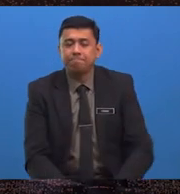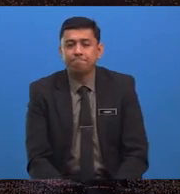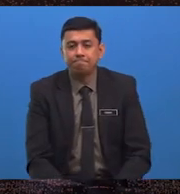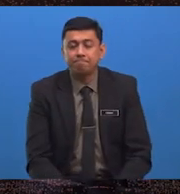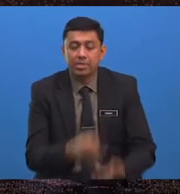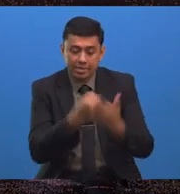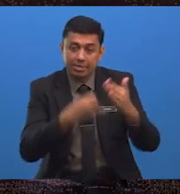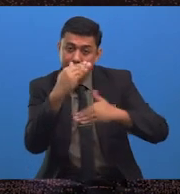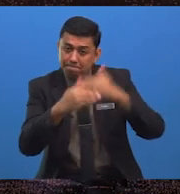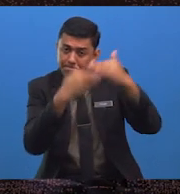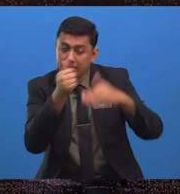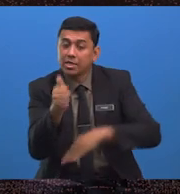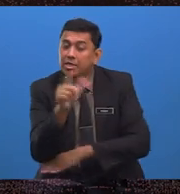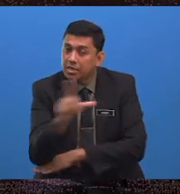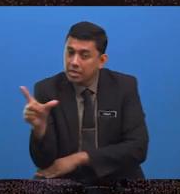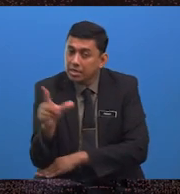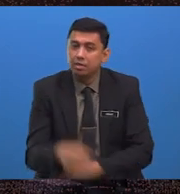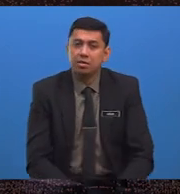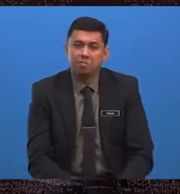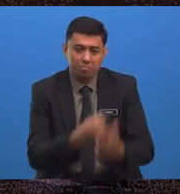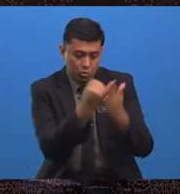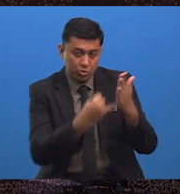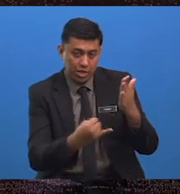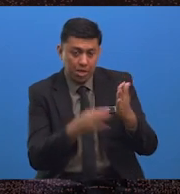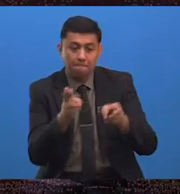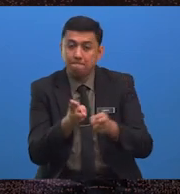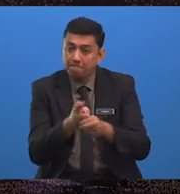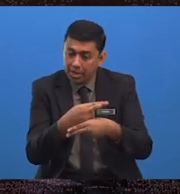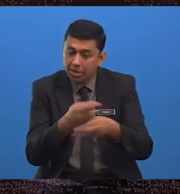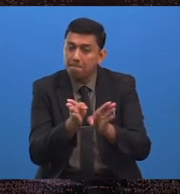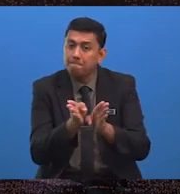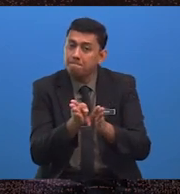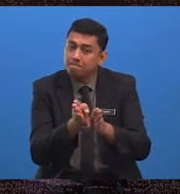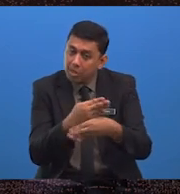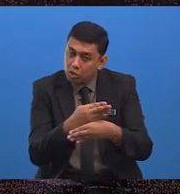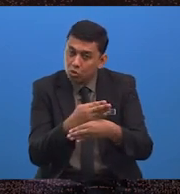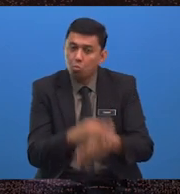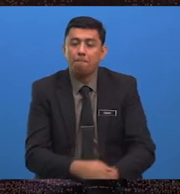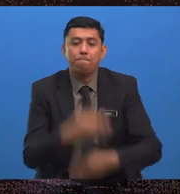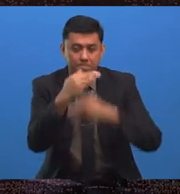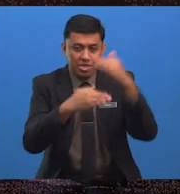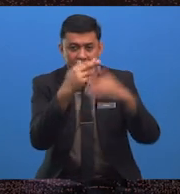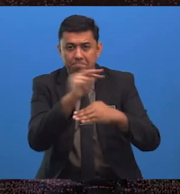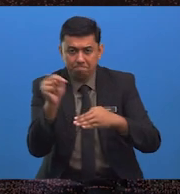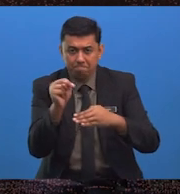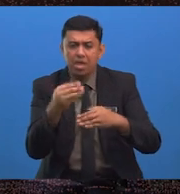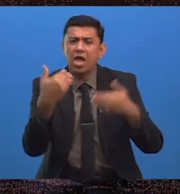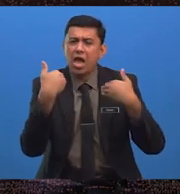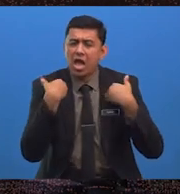Seni bina ialah seni mereka bentuk binaan dan binaan tersebut